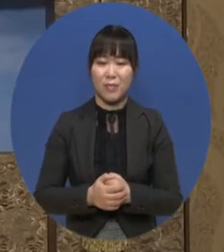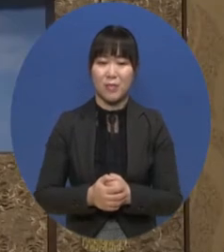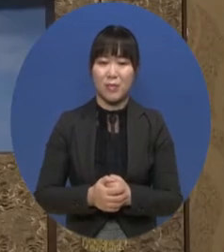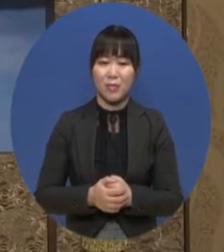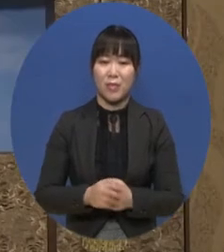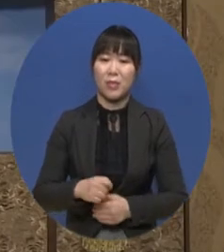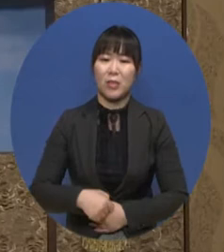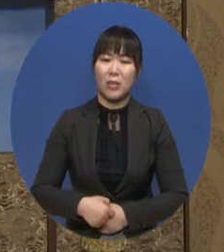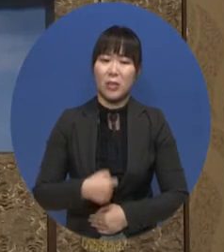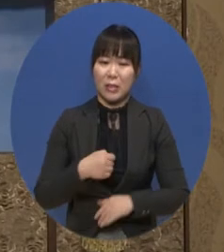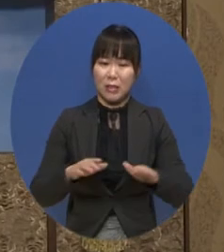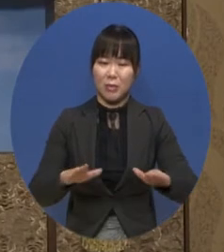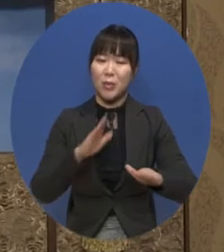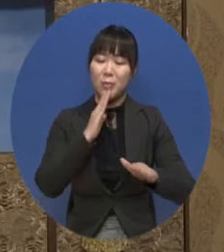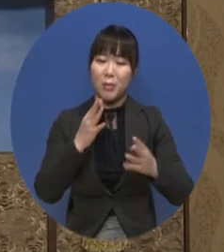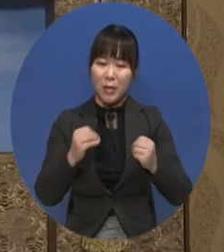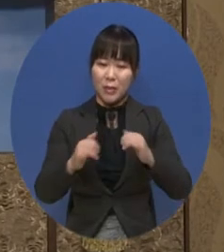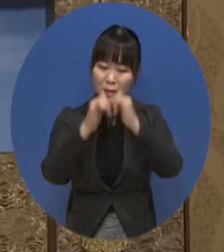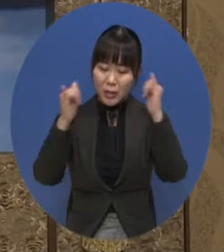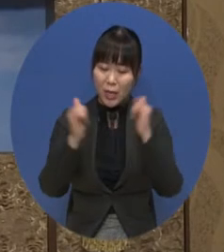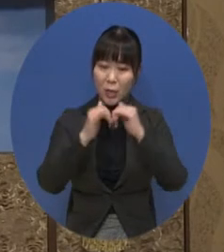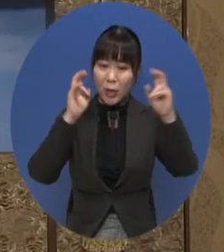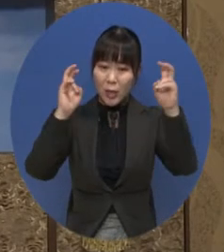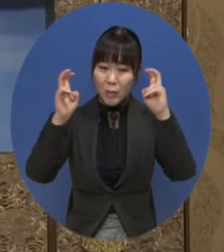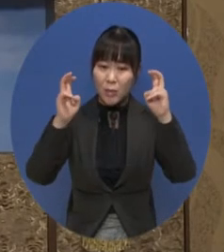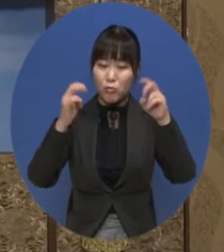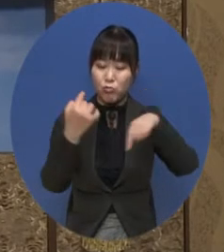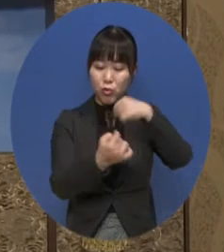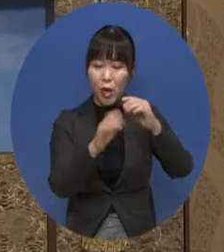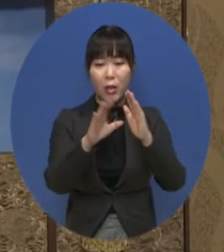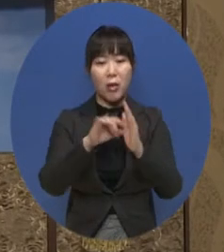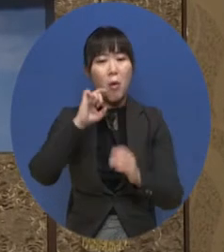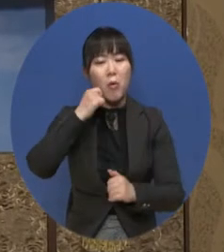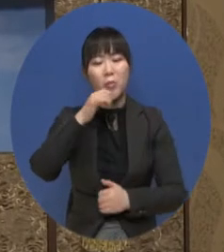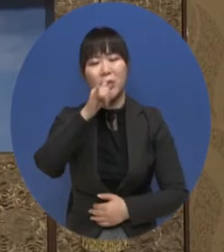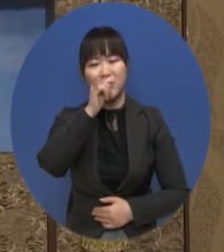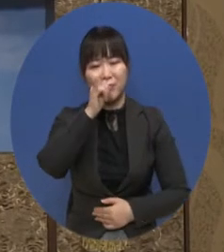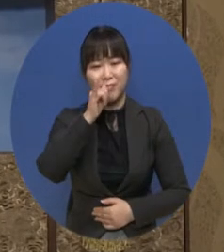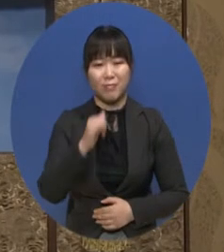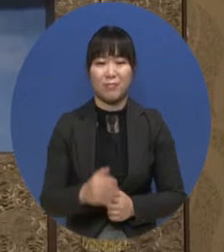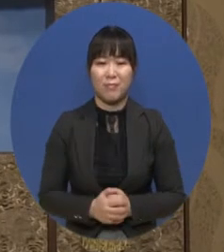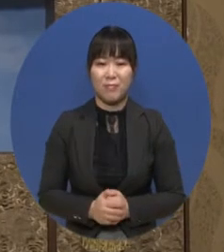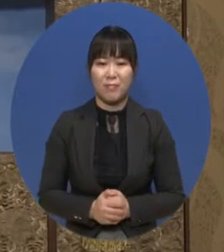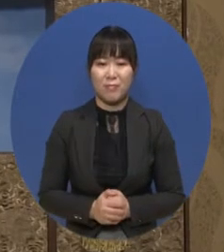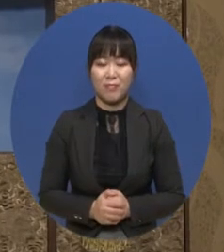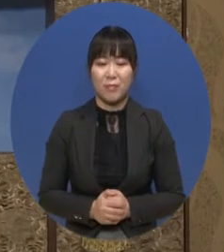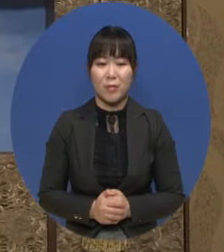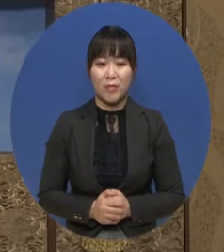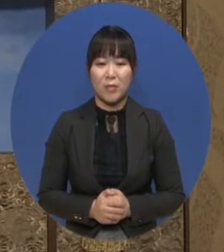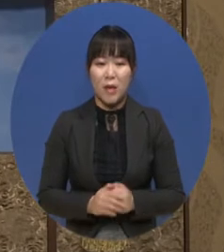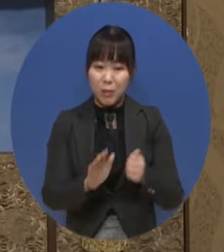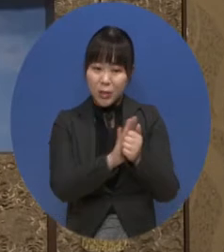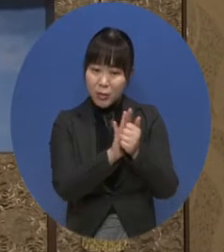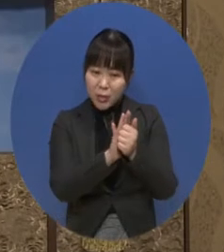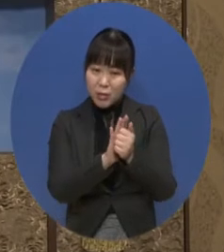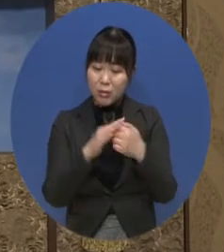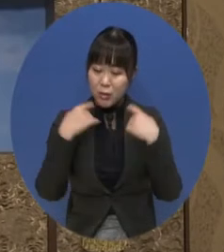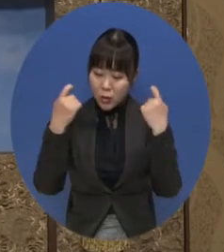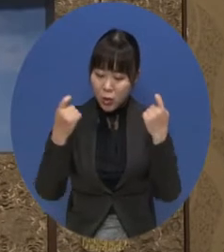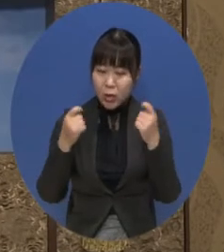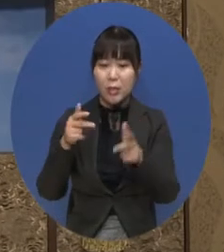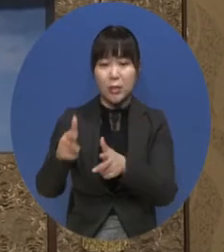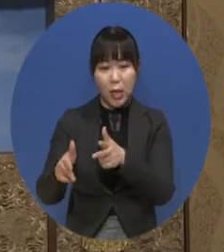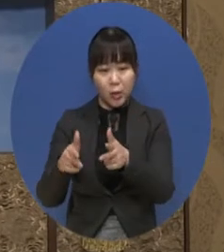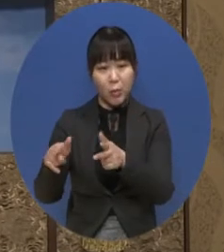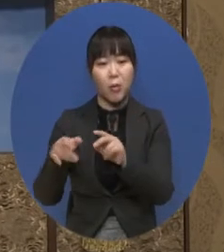사실은 지금 많은 사회적 기업들이 운영상 어려움을 겪고 있거든요. 네. 뭐 서비스업이나 이제 여행 산업